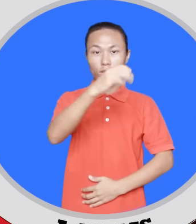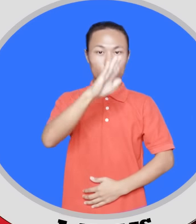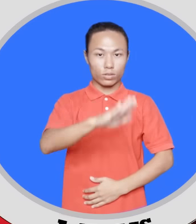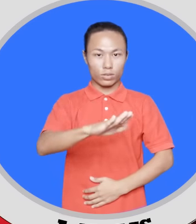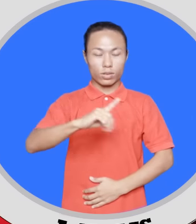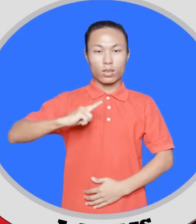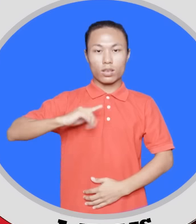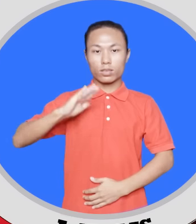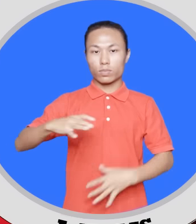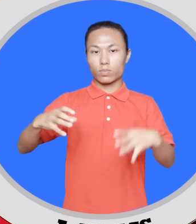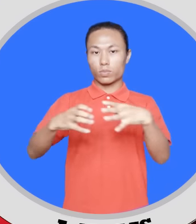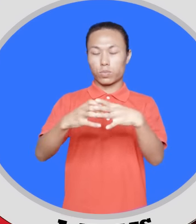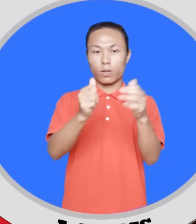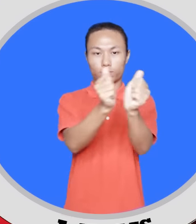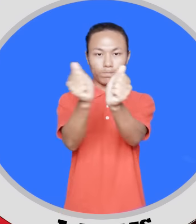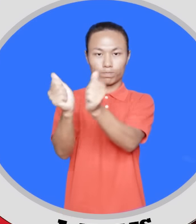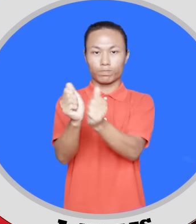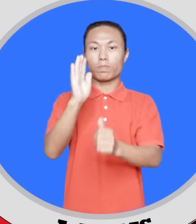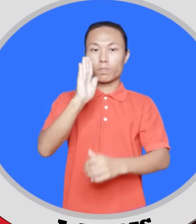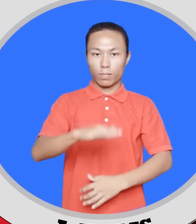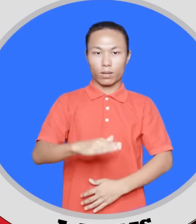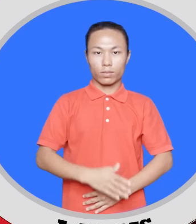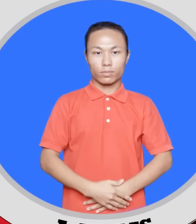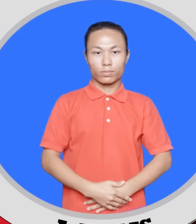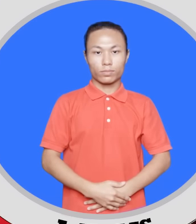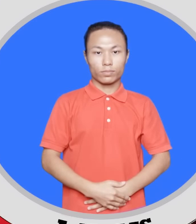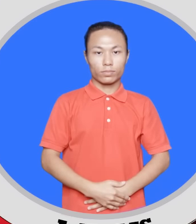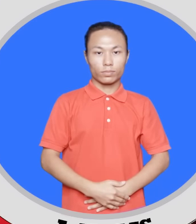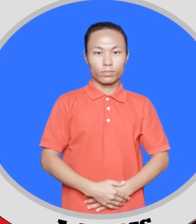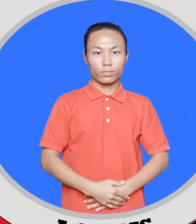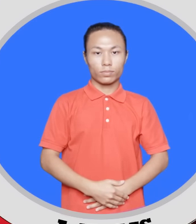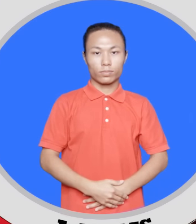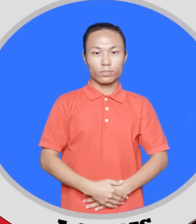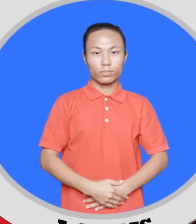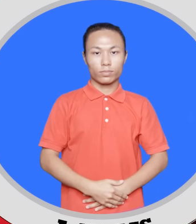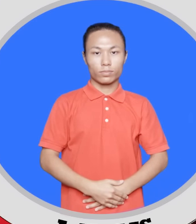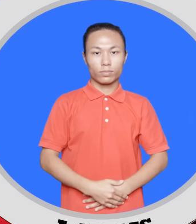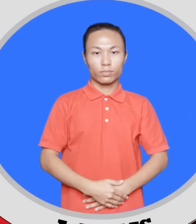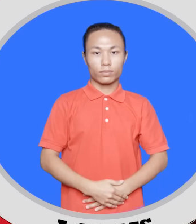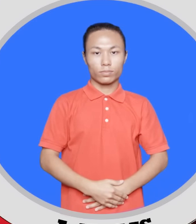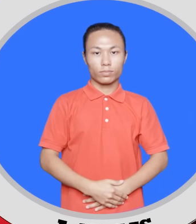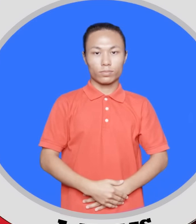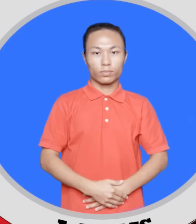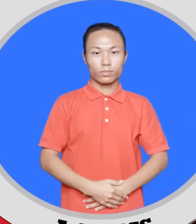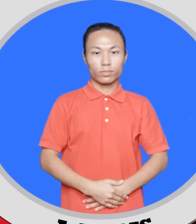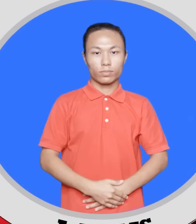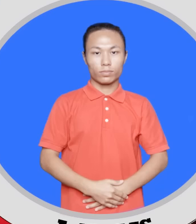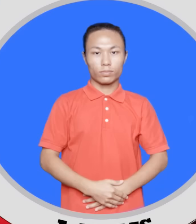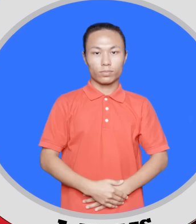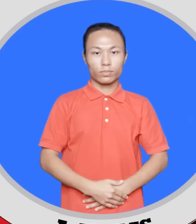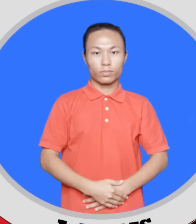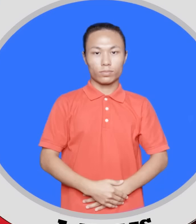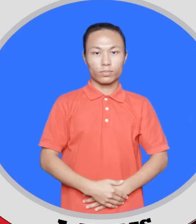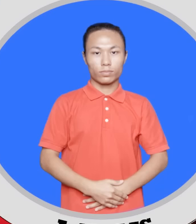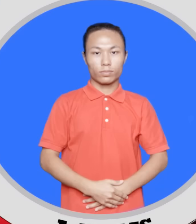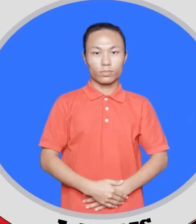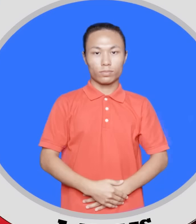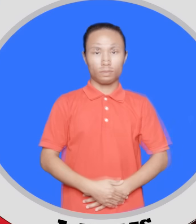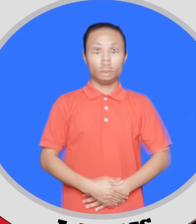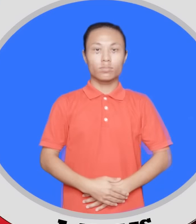ကအတွဲလိုက်ပစ်ဒုံးလက်နက်များအပါအဝင်လက်နက်ခဲယံအများပြသိမ်းဆည်းရမိခဲ့ပြီးသုံးပန်းများလည်းဖမ်းဆီးရမိ